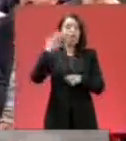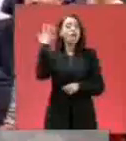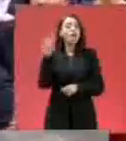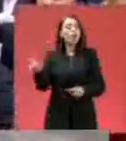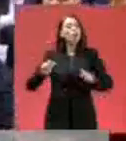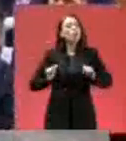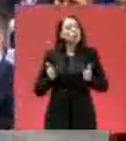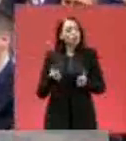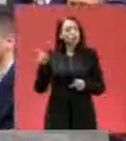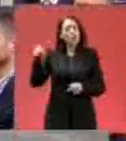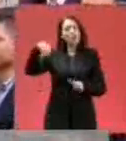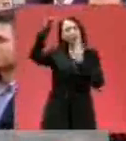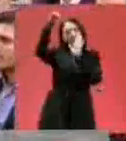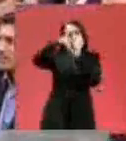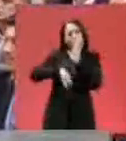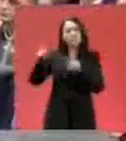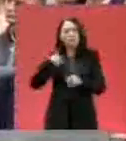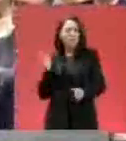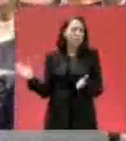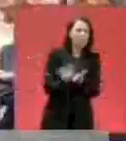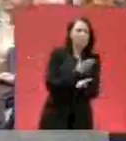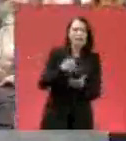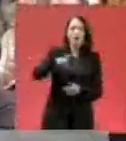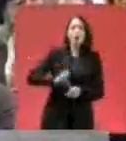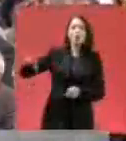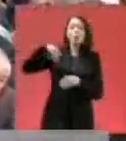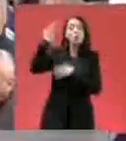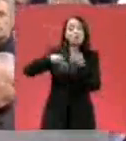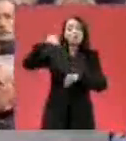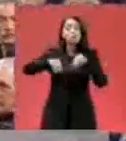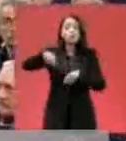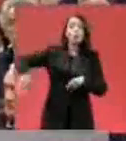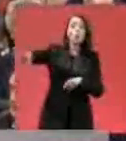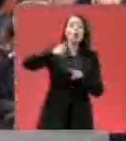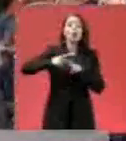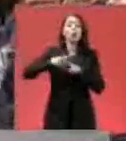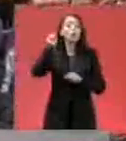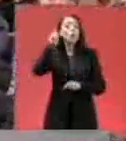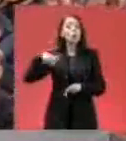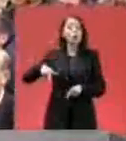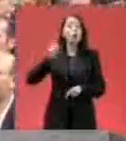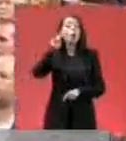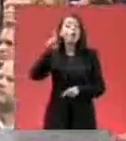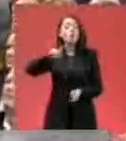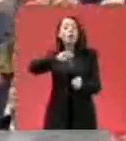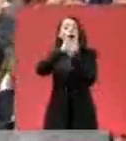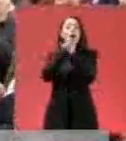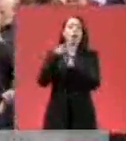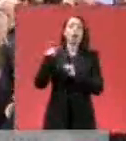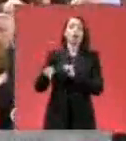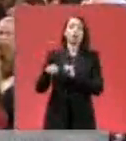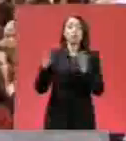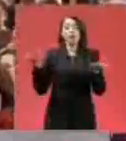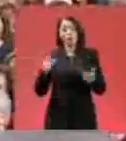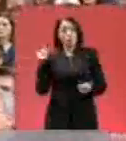Έχουν το θράσος αυτοί που χρεοκόπησαν και λαϊλάτισαν τη χώρα να ζητάνε την ψήφο του ελληνικού λαού στο όνομα της πολιτικής αλλαγής.